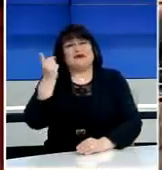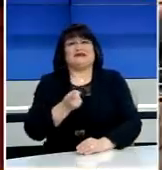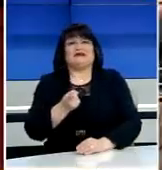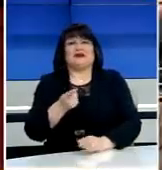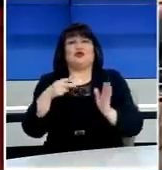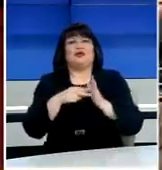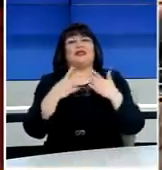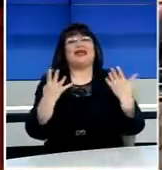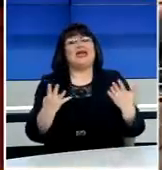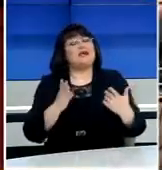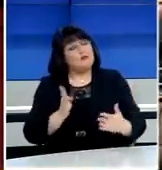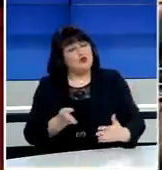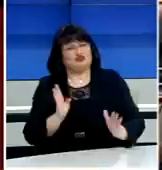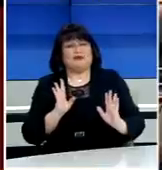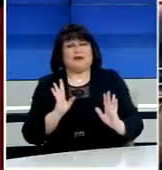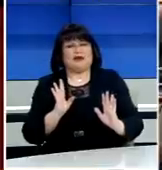19 υπήρχε λίγος και για το 20,